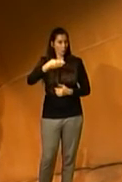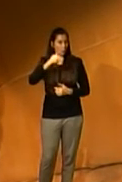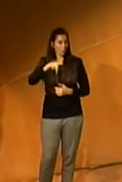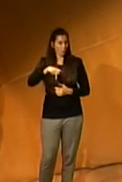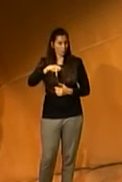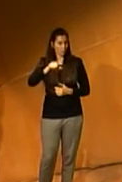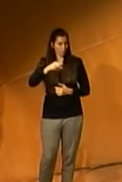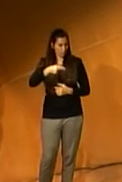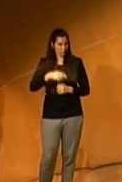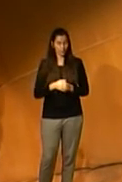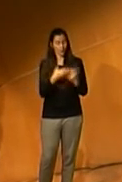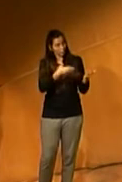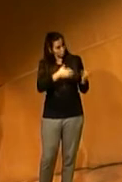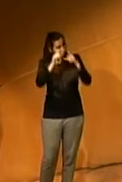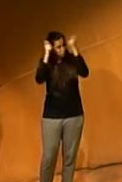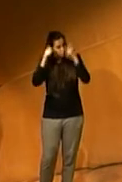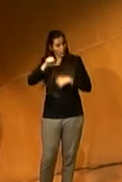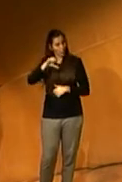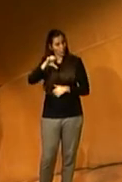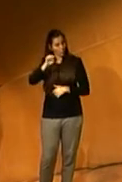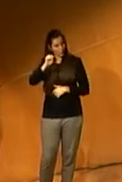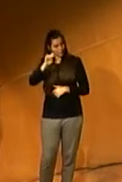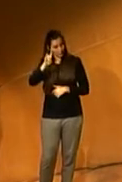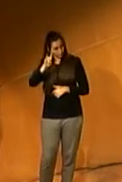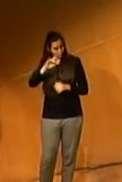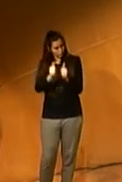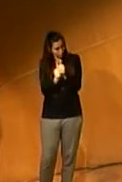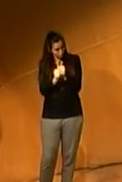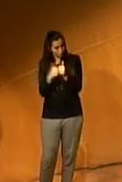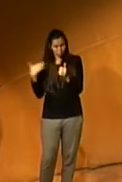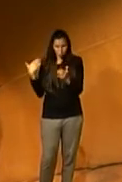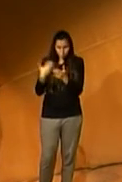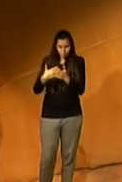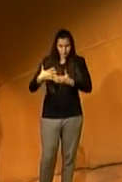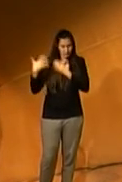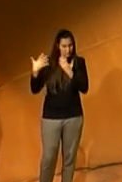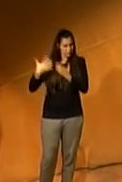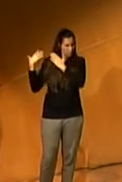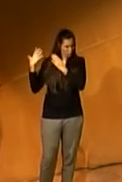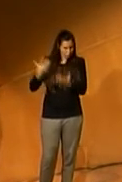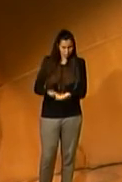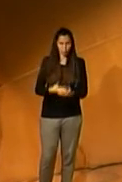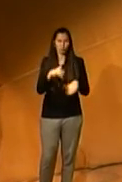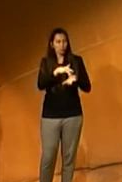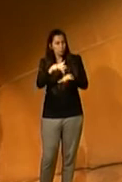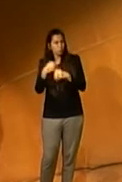Donc, vous êtes à ESH depuis 10 ans. Vous avez donc pratiqué dans plein d'écoles différentes.